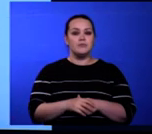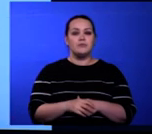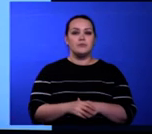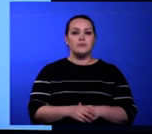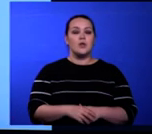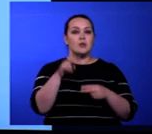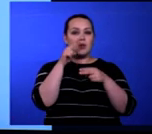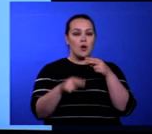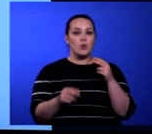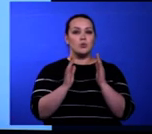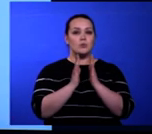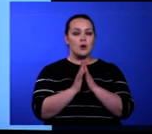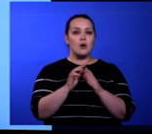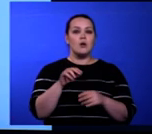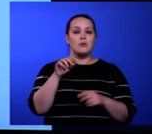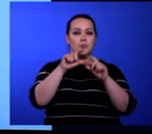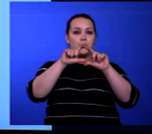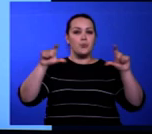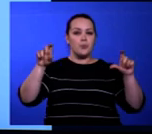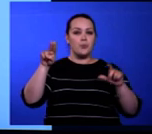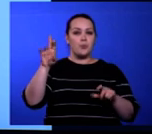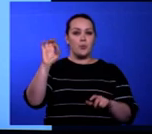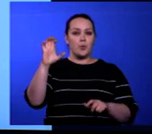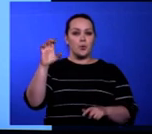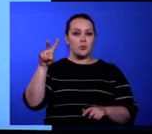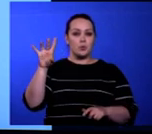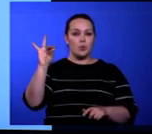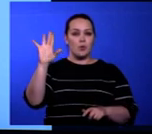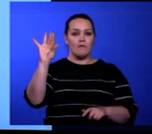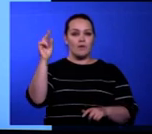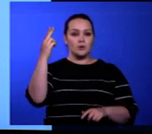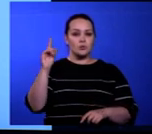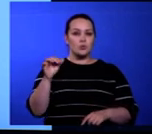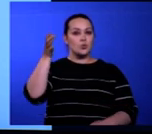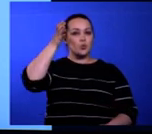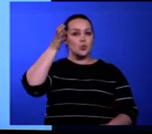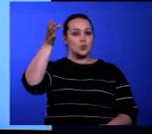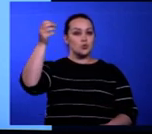Закончите, пожалуйста, пословицу, подобрав нужный антоним. Учение –